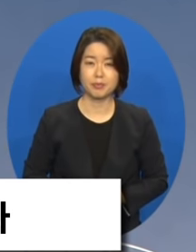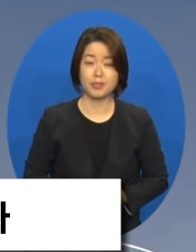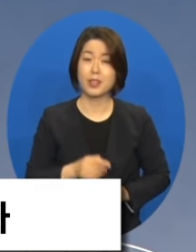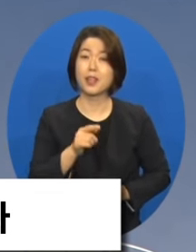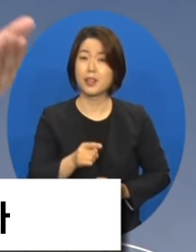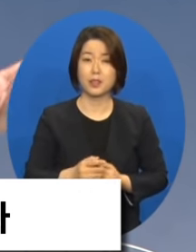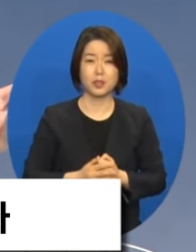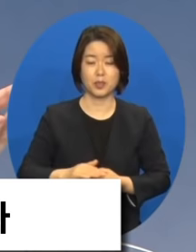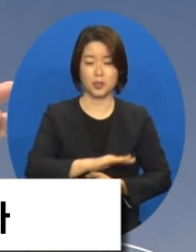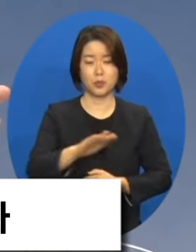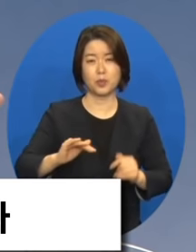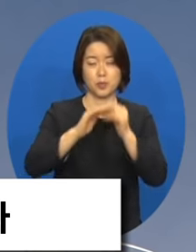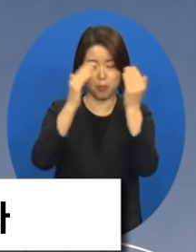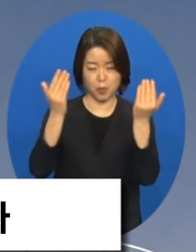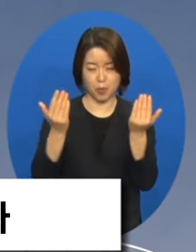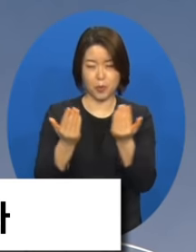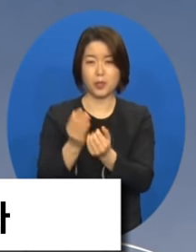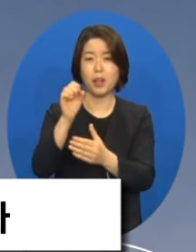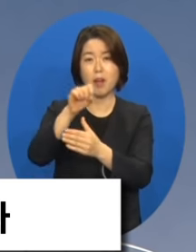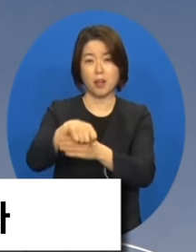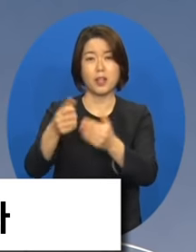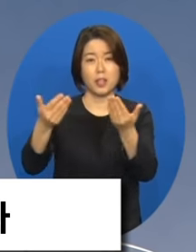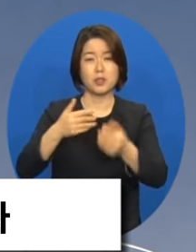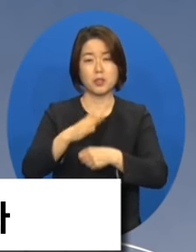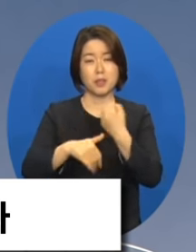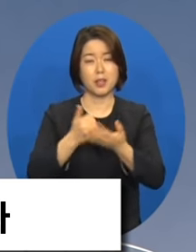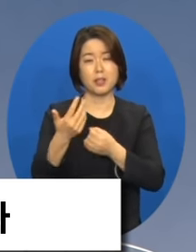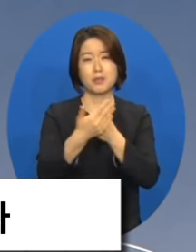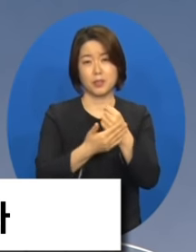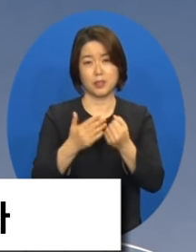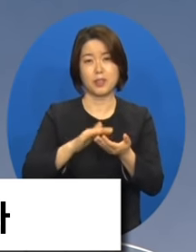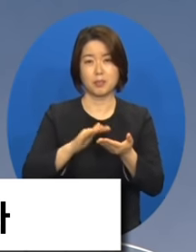이것은 우리 모두에게 허락하신 하나님이요 4